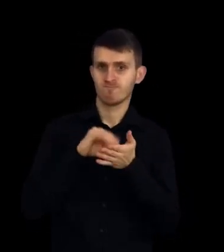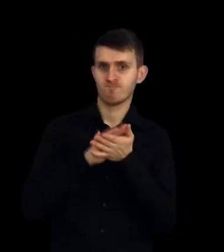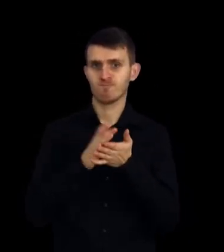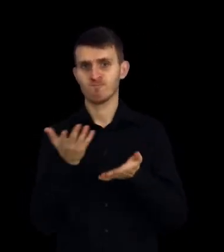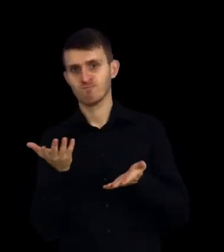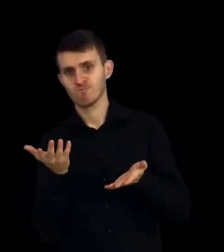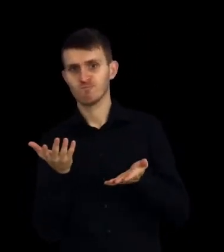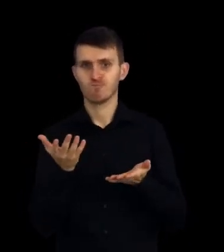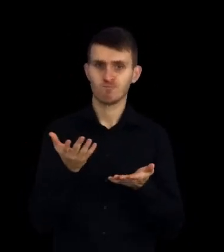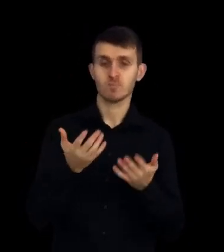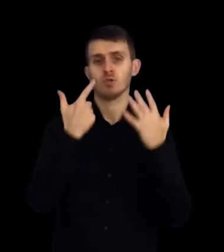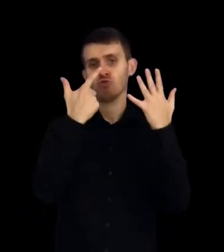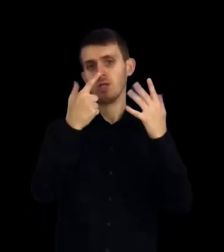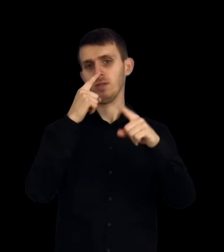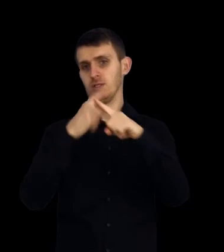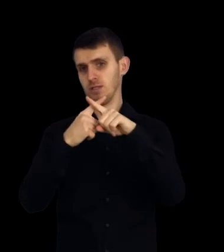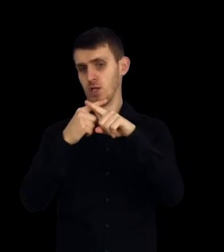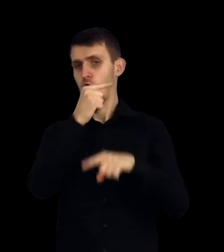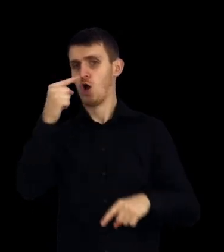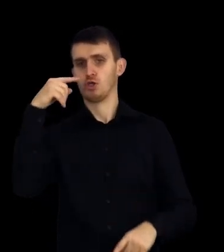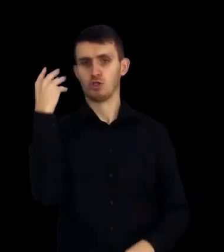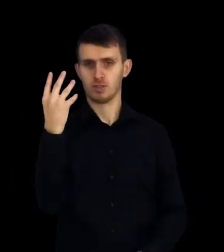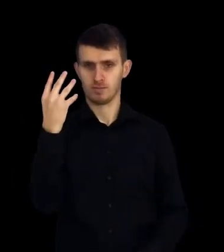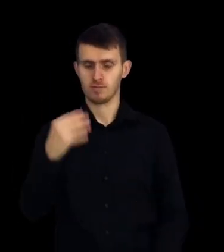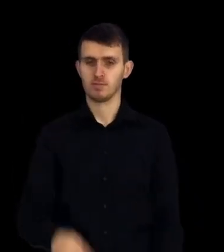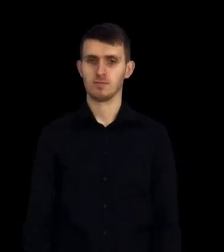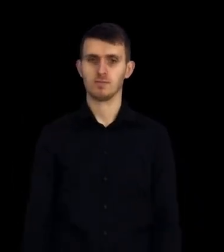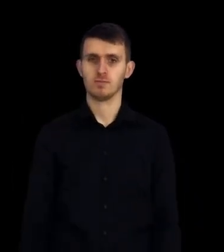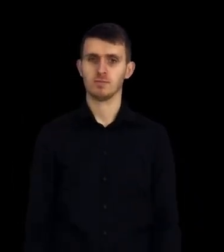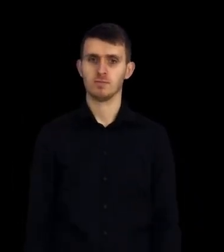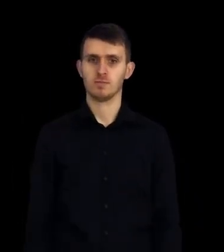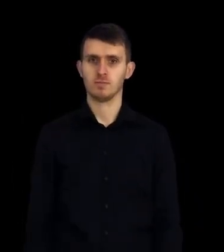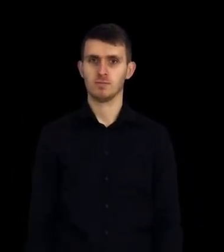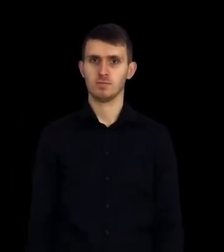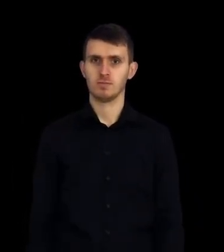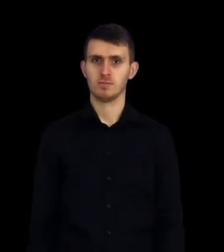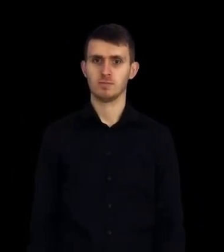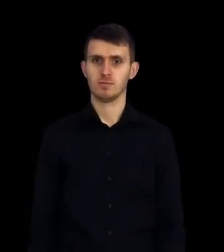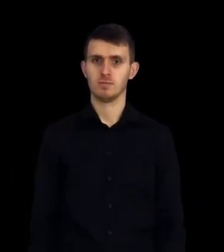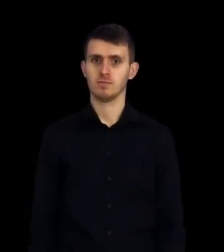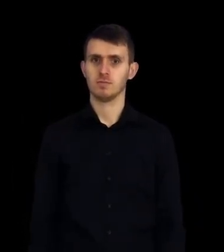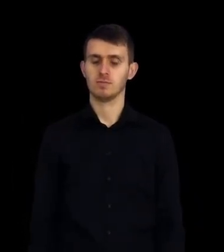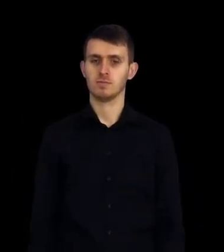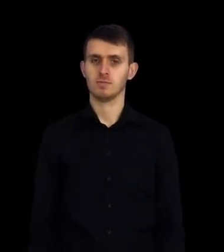powiedzmy Sam nie wiem Może 7 x